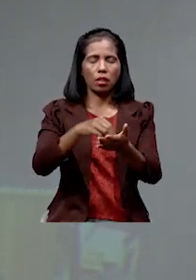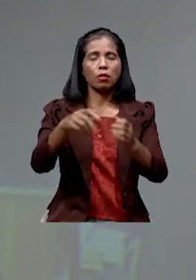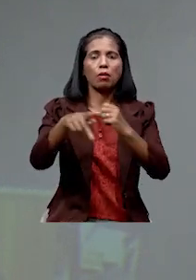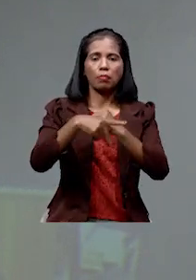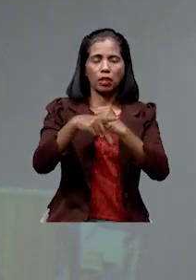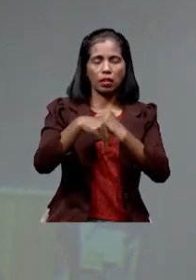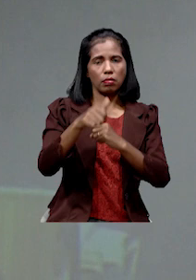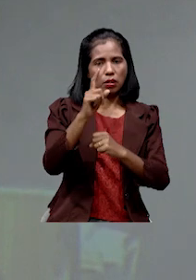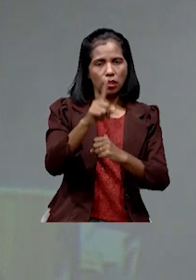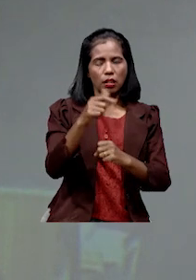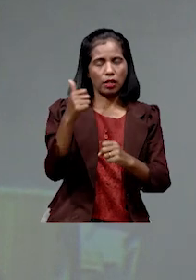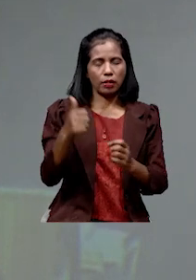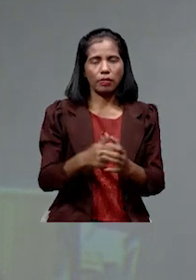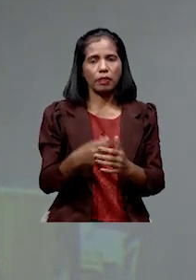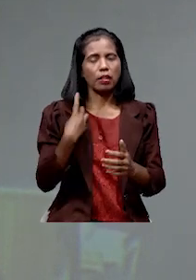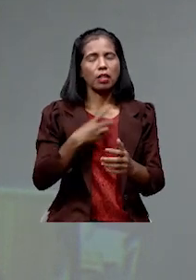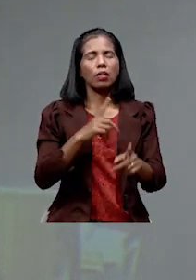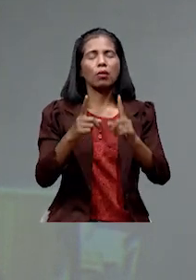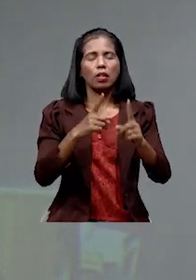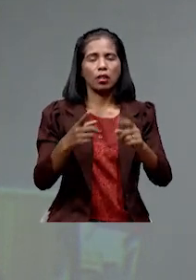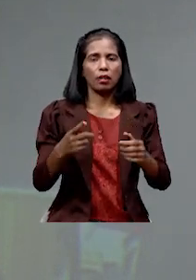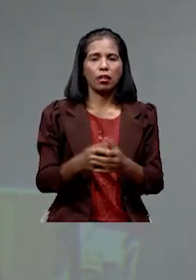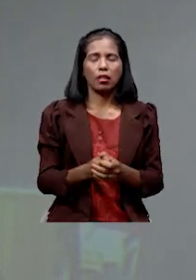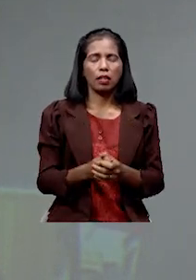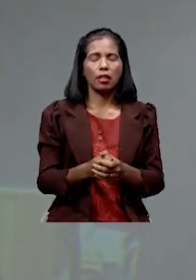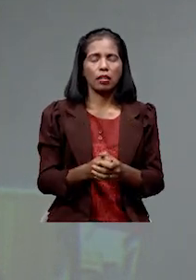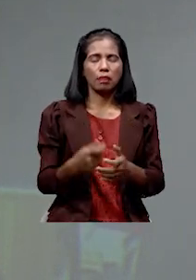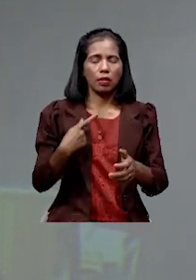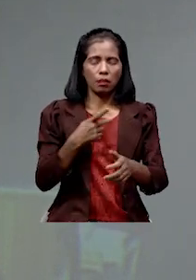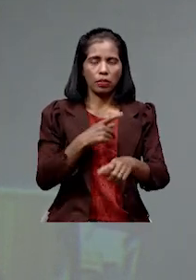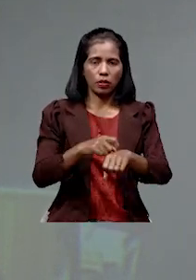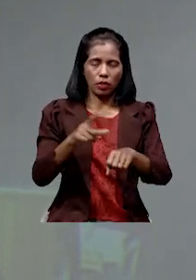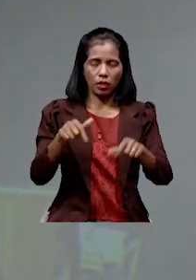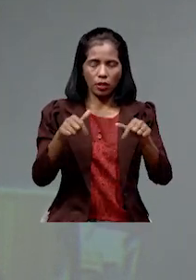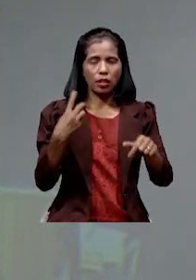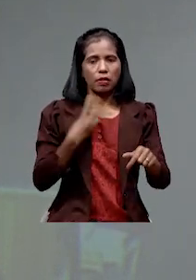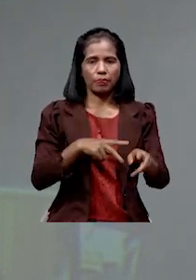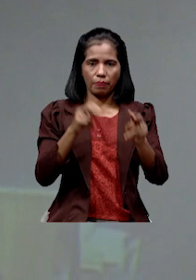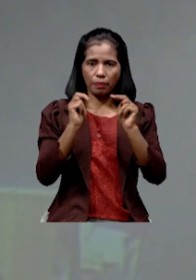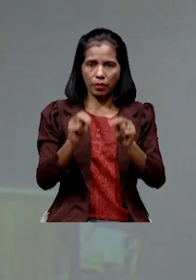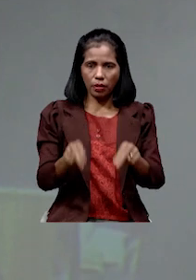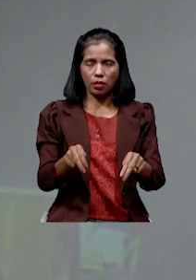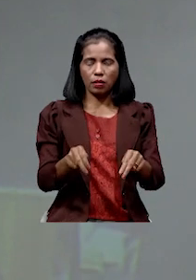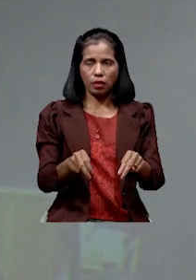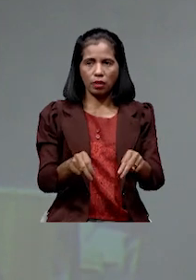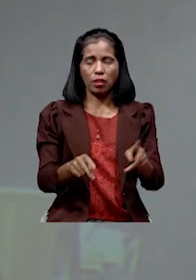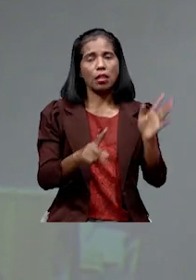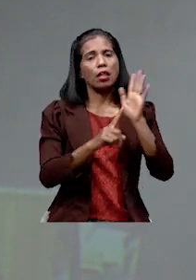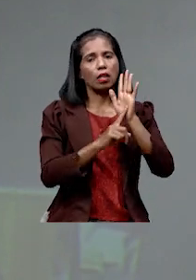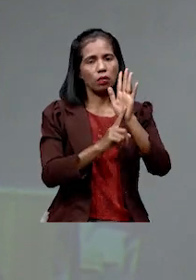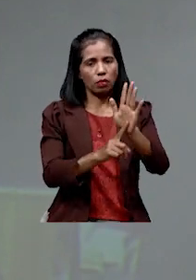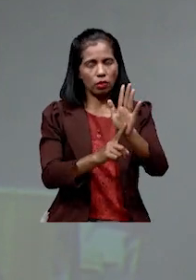Ninian. Ita tu kuliah buat rumah plenari dana, ita persija haturu